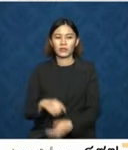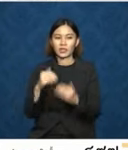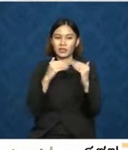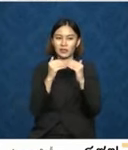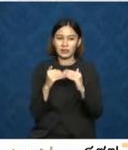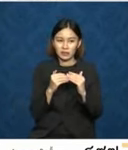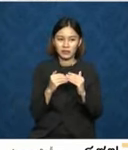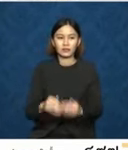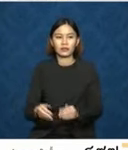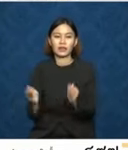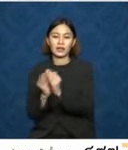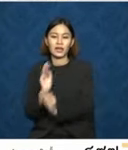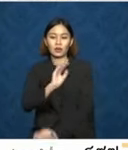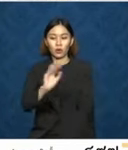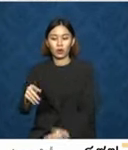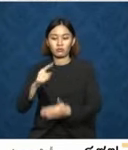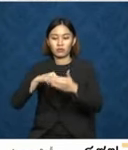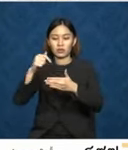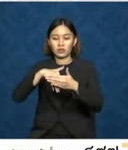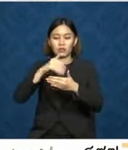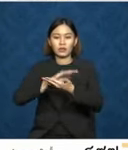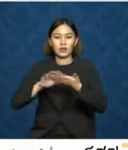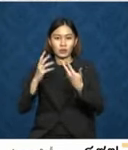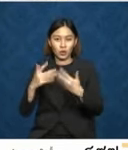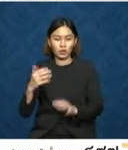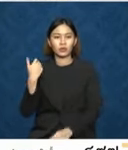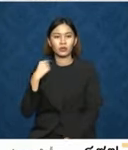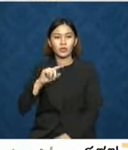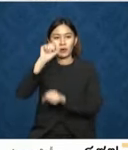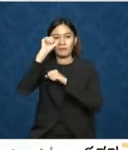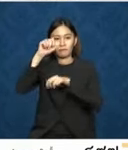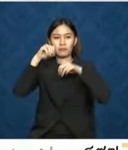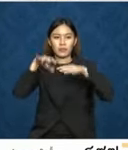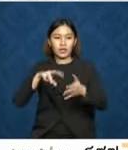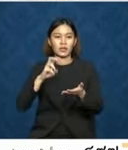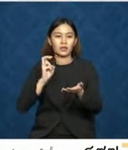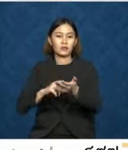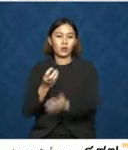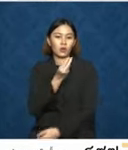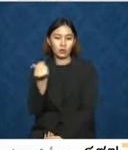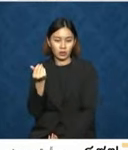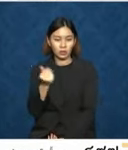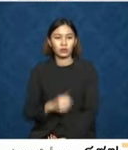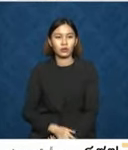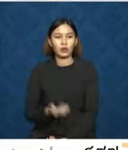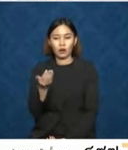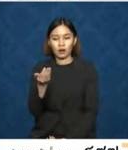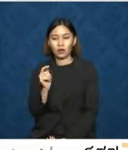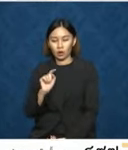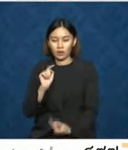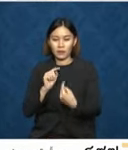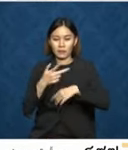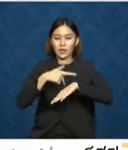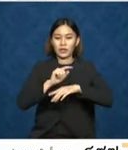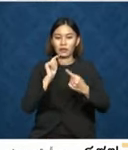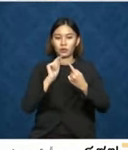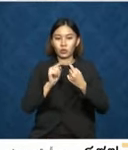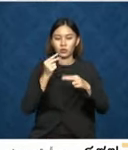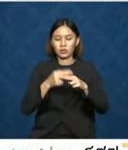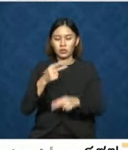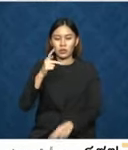1เสียงที่พวกเขาใช้สิทธิ์ไปนะครับเ่อควรที่จะมีการประกาศรับรองโดยเร็วเอ่อจึงขอเรียนท่านประธานไปยังนาย